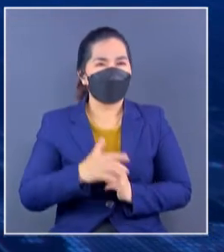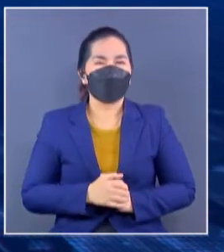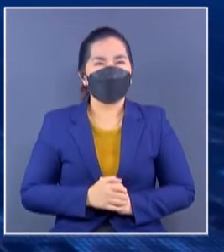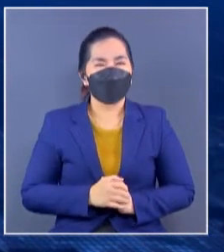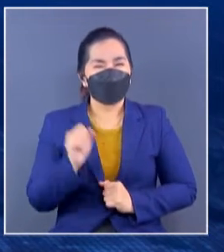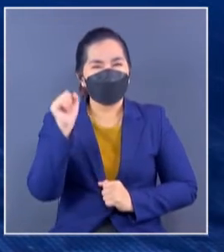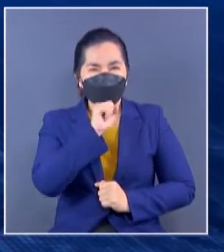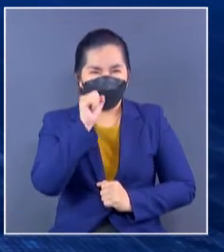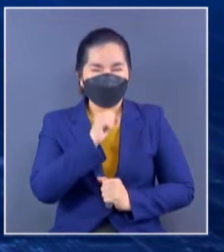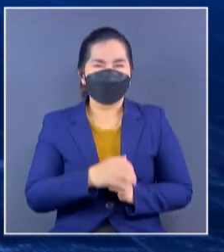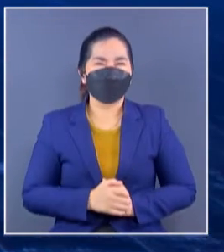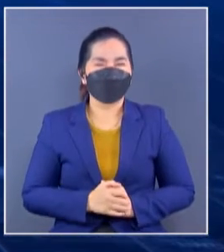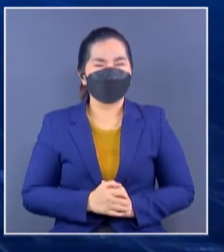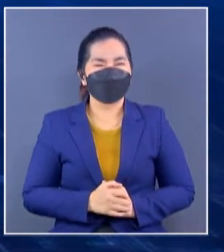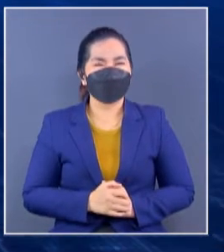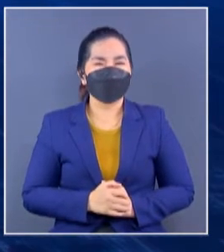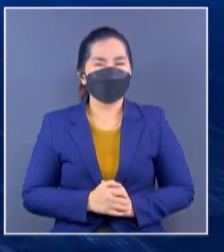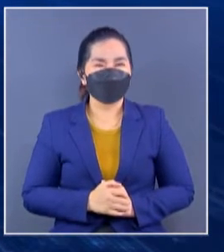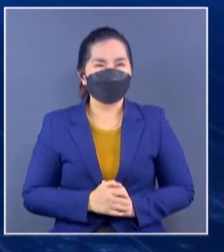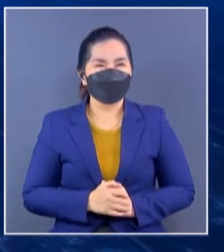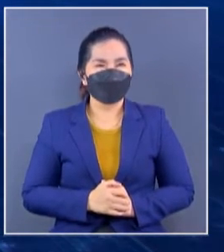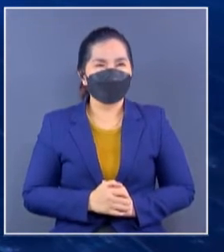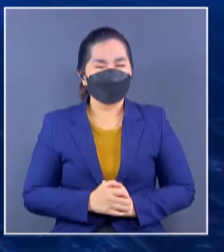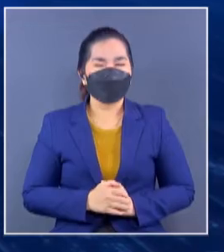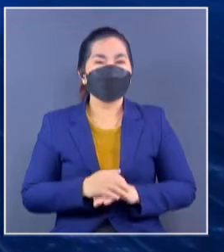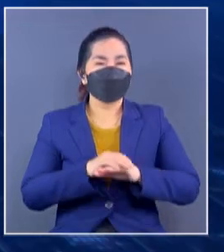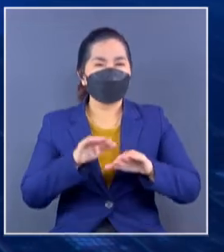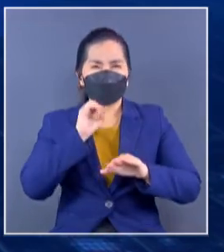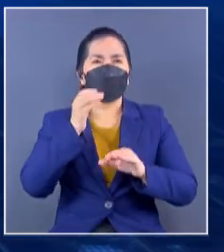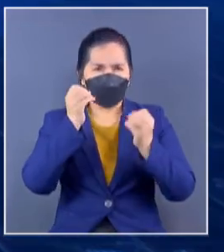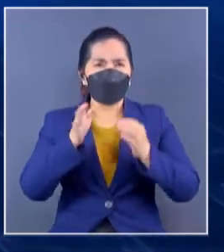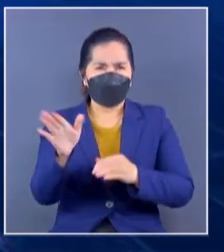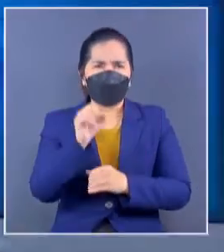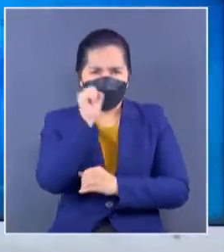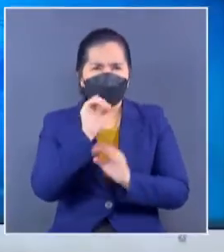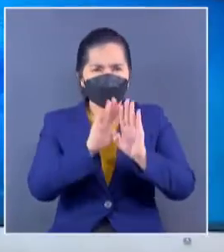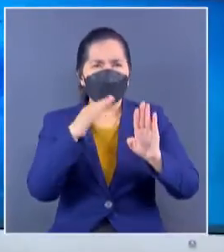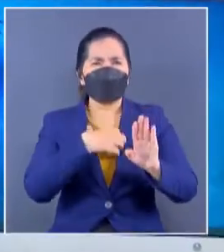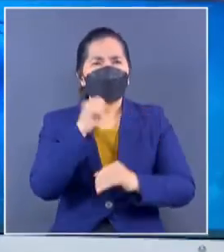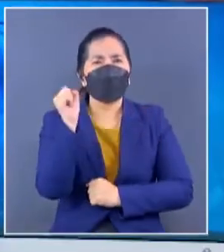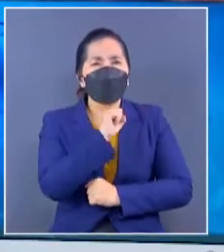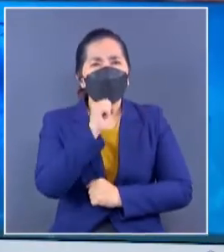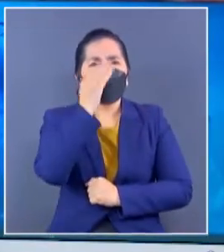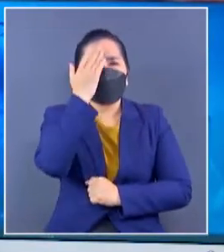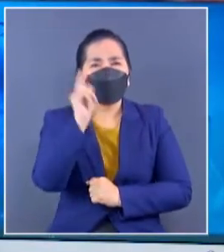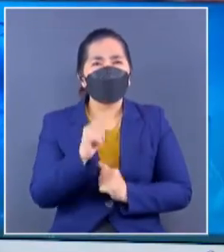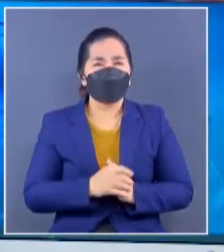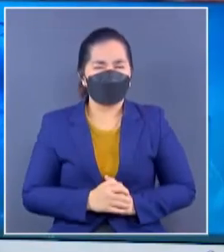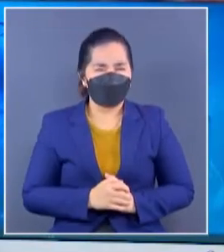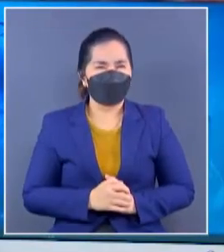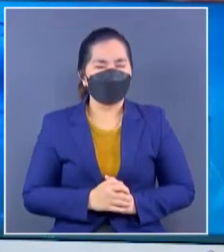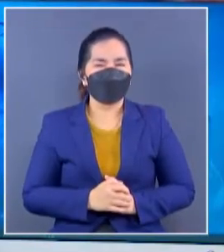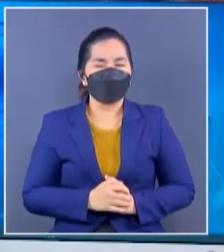ที่ชื่อฮักอยู่เป็นของคุณเบียร์พร้อมพงษ์น้องเพชรเนี่ยขอให้คุณครูเปิดเพลงนี้แล้วก็อยากจะร้องเพราะเนื่องจากว่าคุ